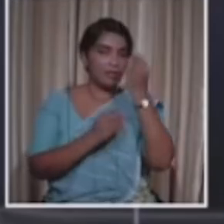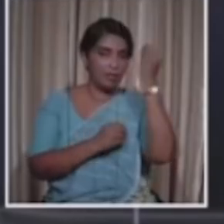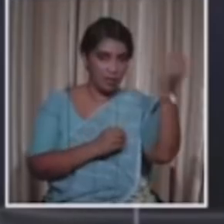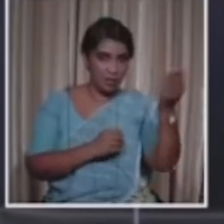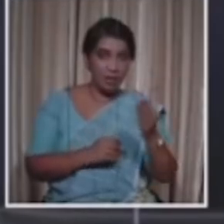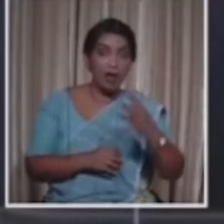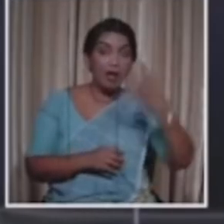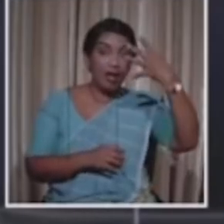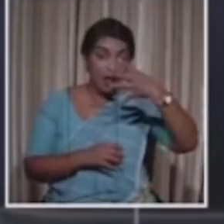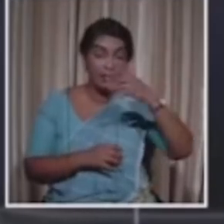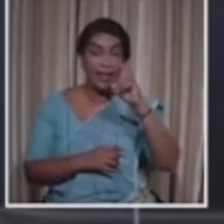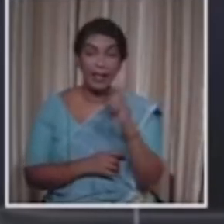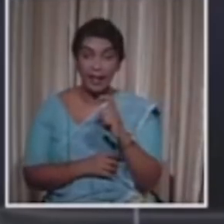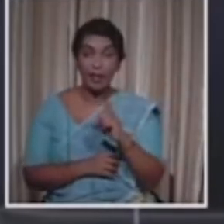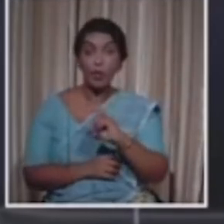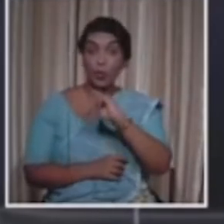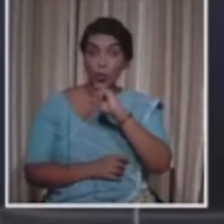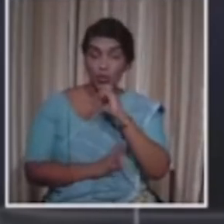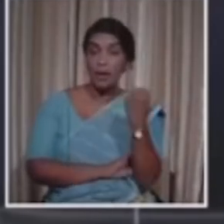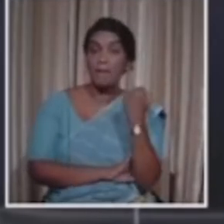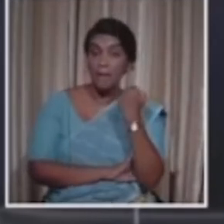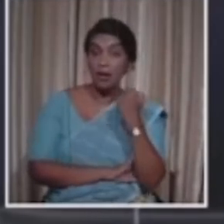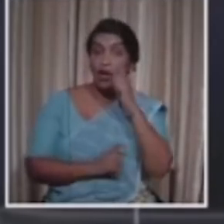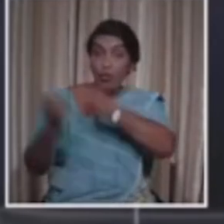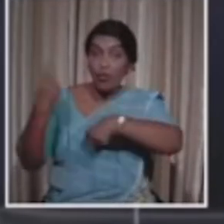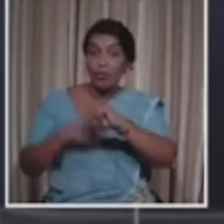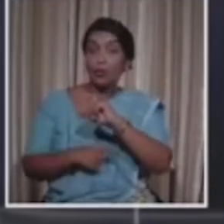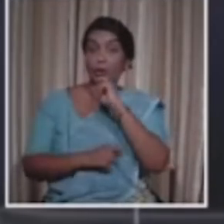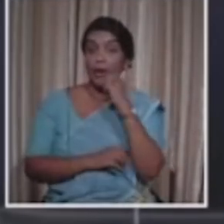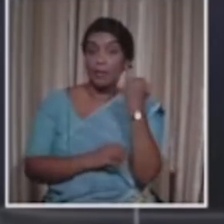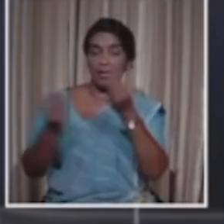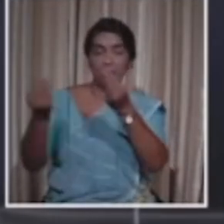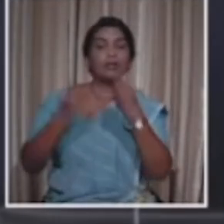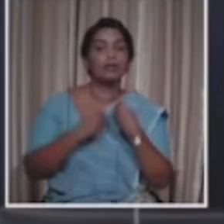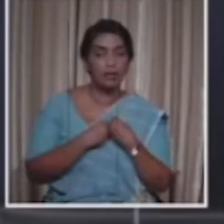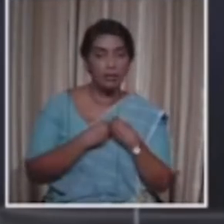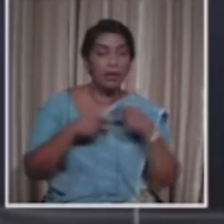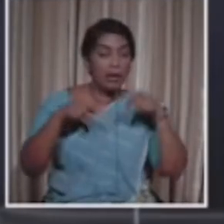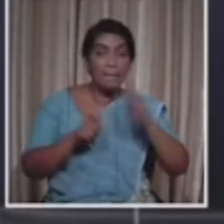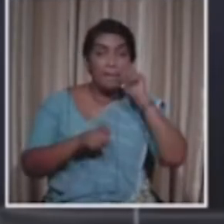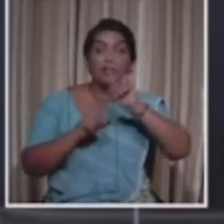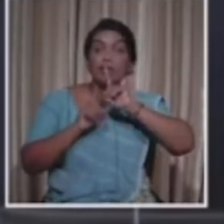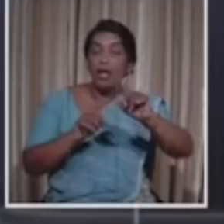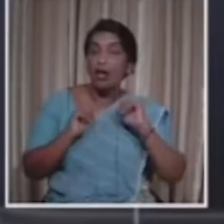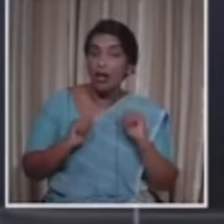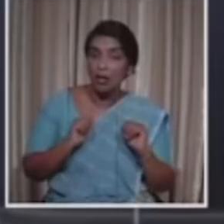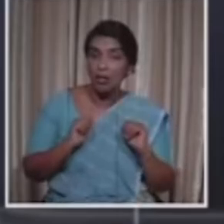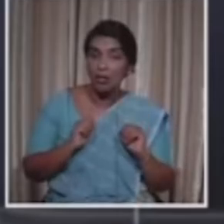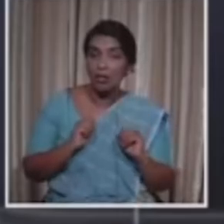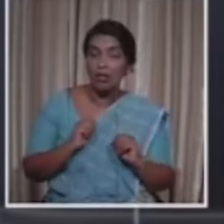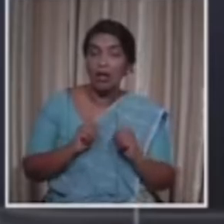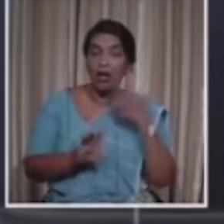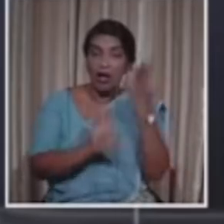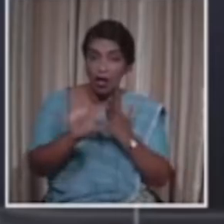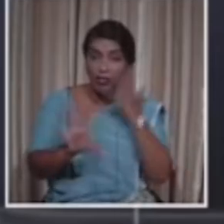තින්නේ හතර ආයන්න අධිකරණ බලය ජනතාවගේ අධිකරණ බලය තමයි මේ දීලා තින්නේ. දැන් ජනතාව අවිල්ල කියන්නේ මොකද්ද? පහකට සැරයක් ඕගොල්ලෝ